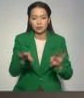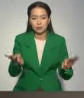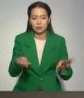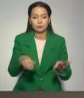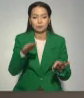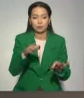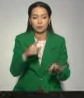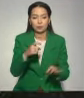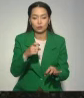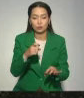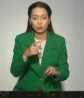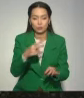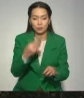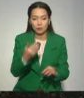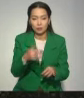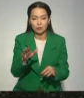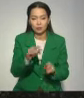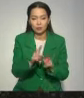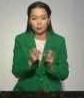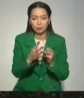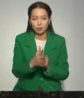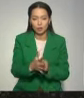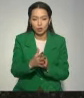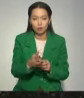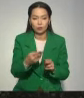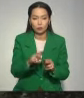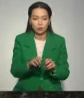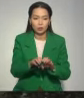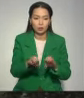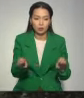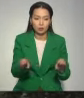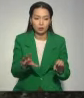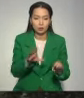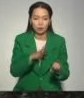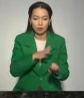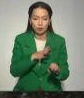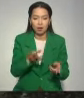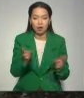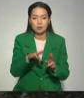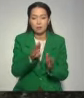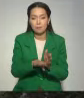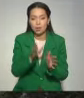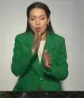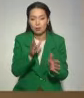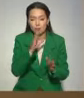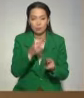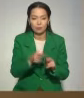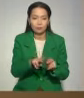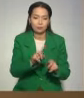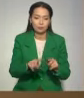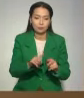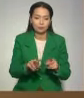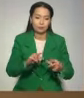120 метров новой трубы сэкономили 15 часов на которые жители микрорайона вновь могли остаться без отопления говорят специалисты